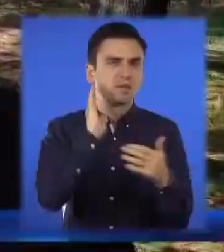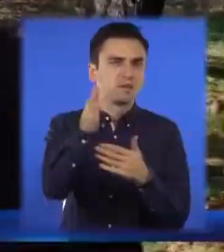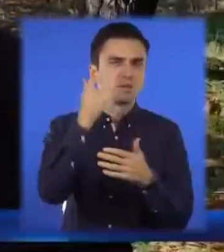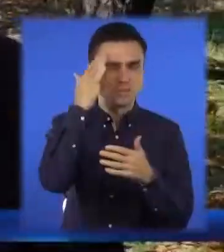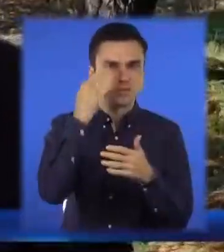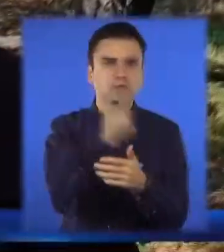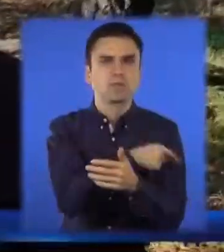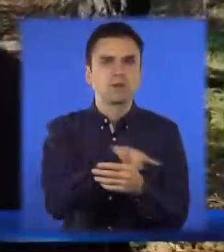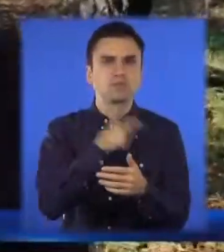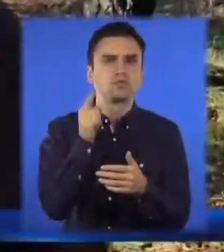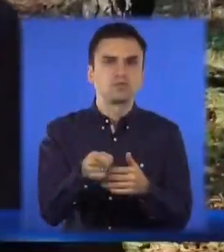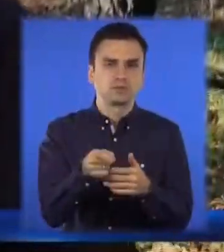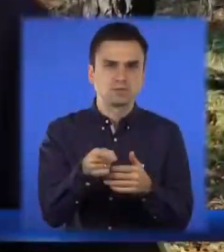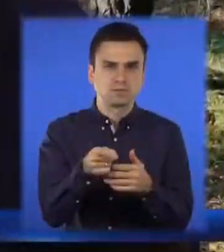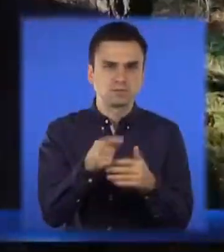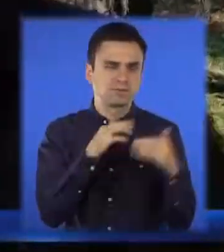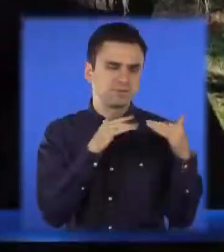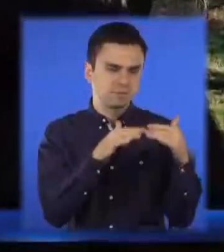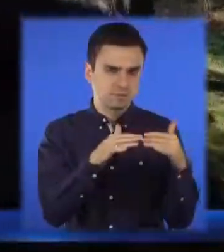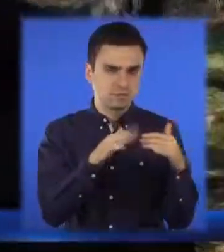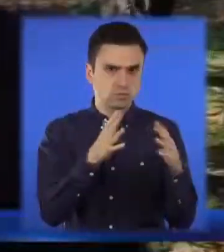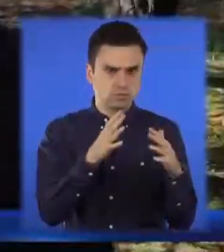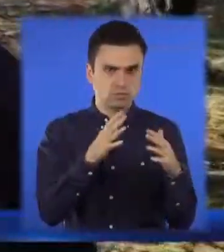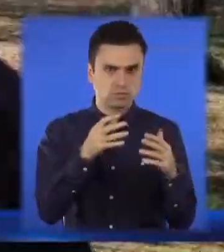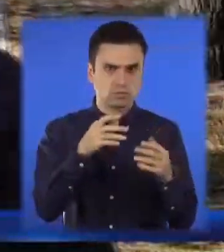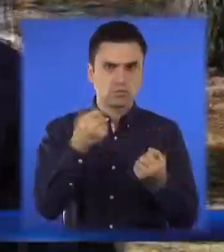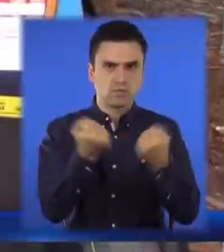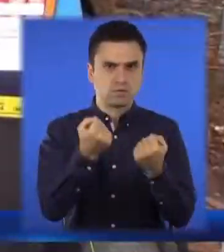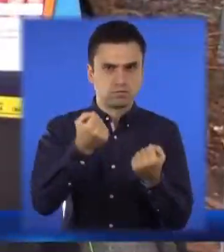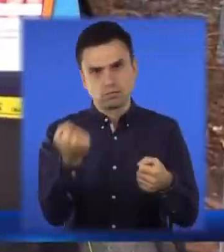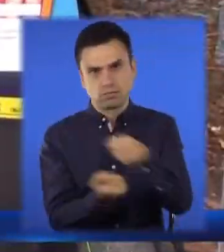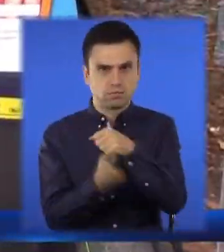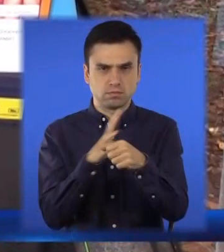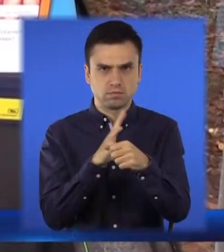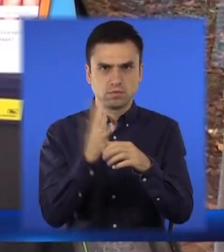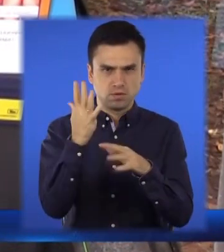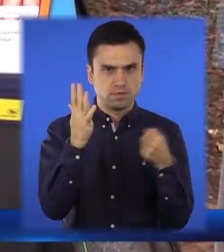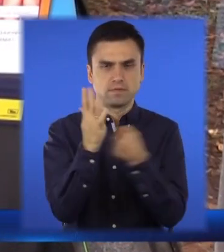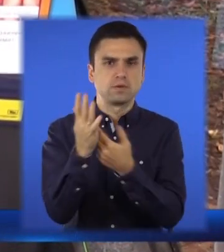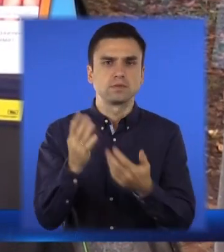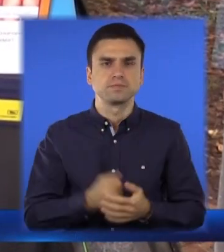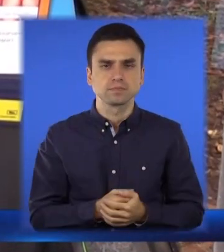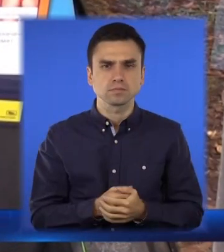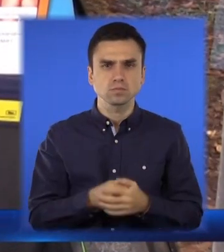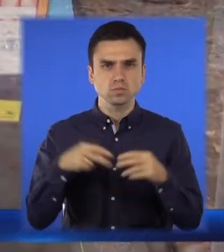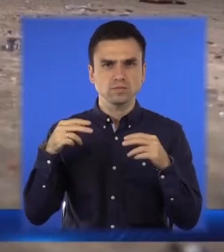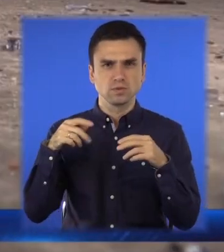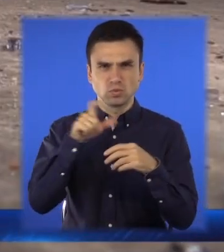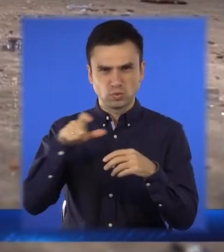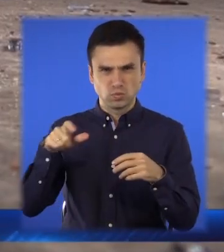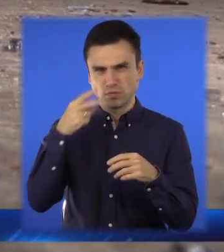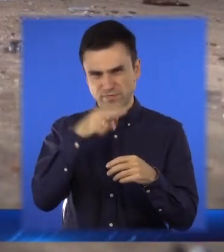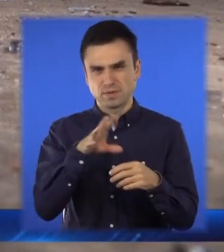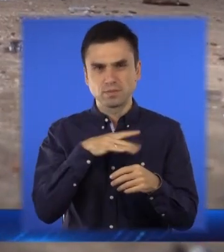бачили сильний толчок, на бордюри залетіли. Ага, потім удар. За словами свідків, водій маршрутки почав сильно кашляти, а